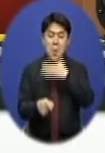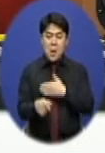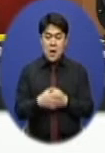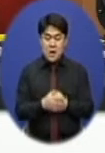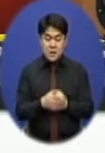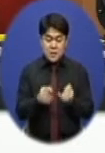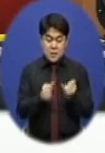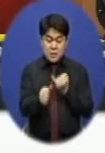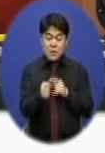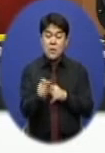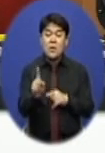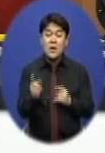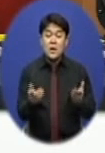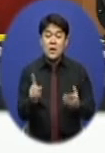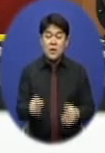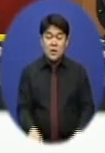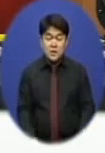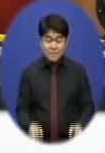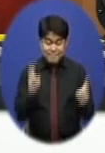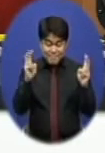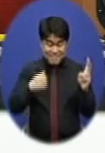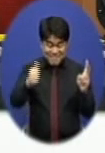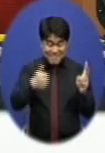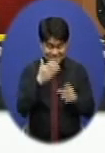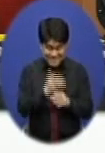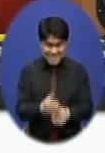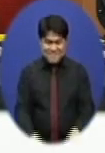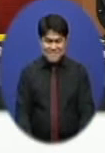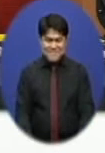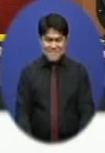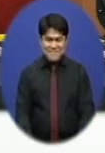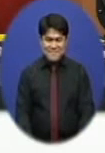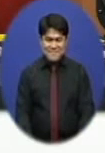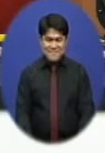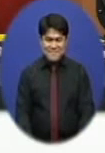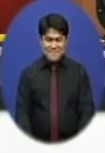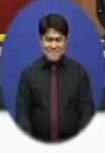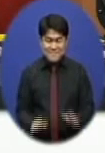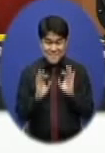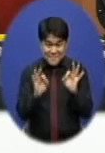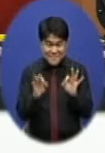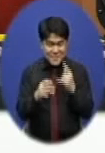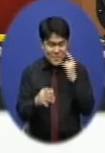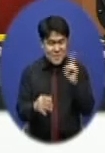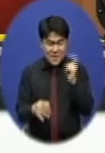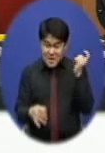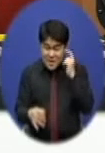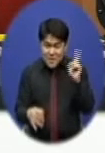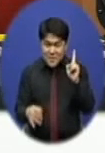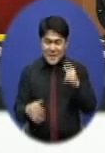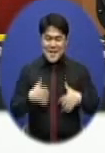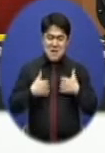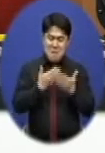바깥 사장님은 뭐 하세요? 일반 회사 다녀세요. 네. 아, 근데 우리 어머님 목소리 들어보니까 네.